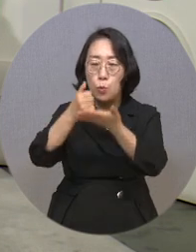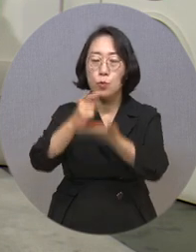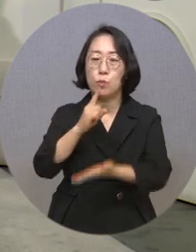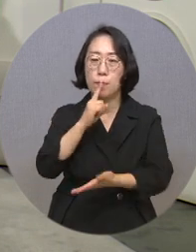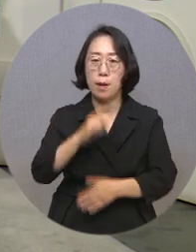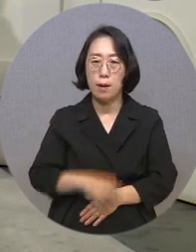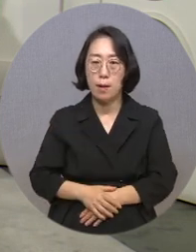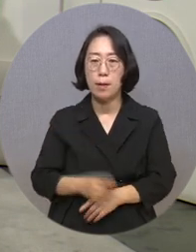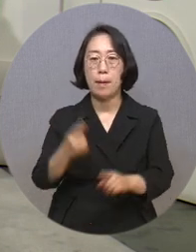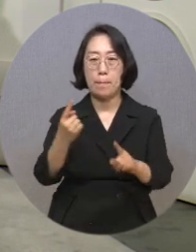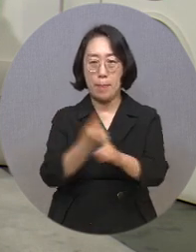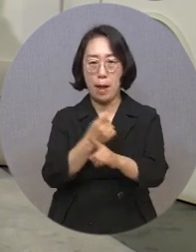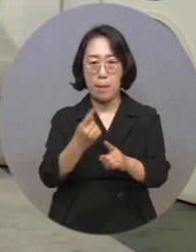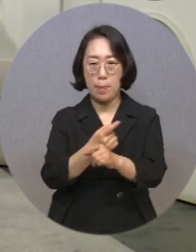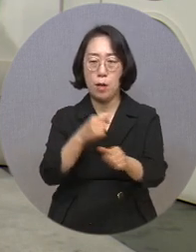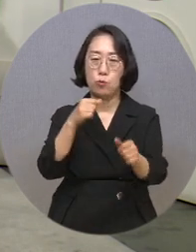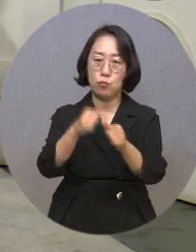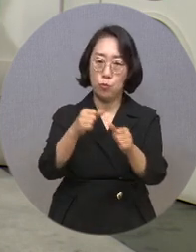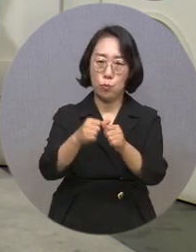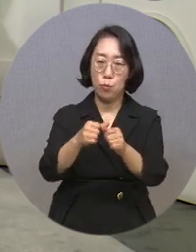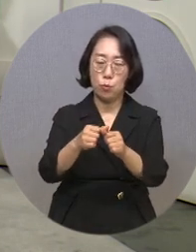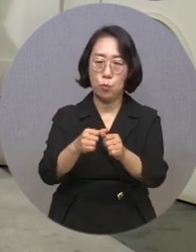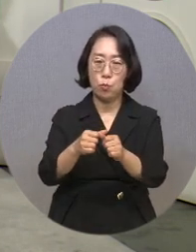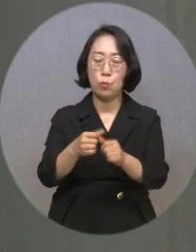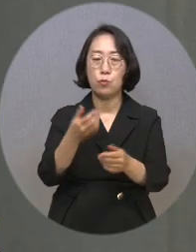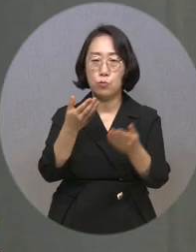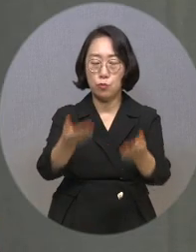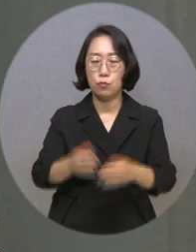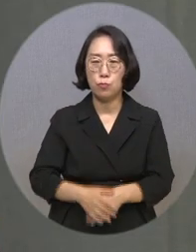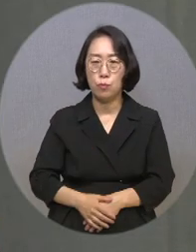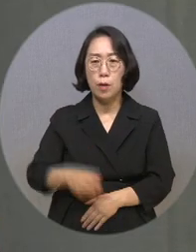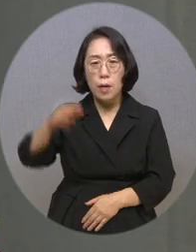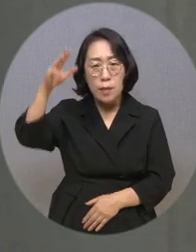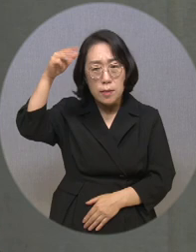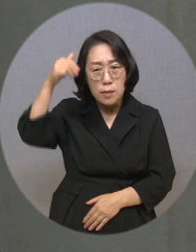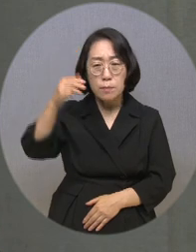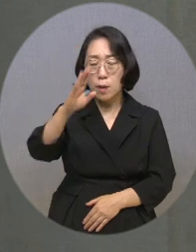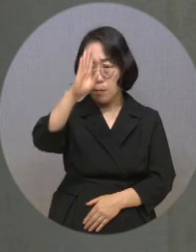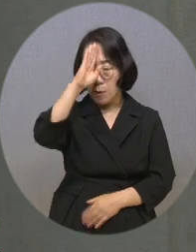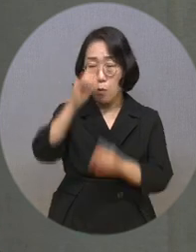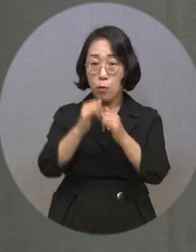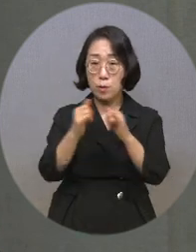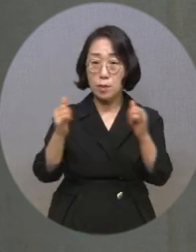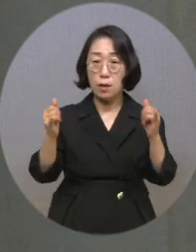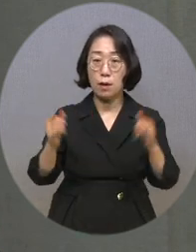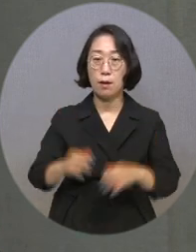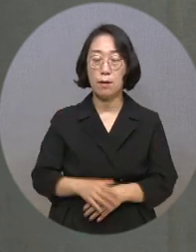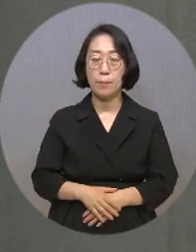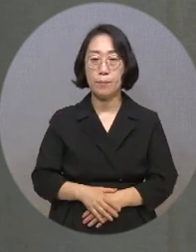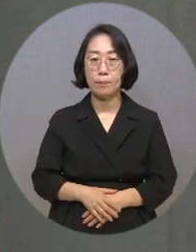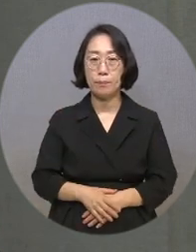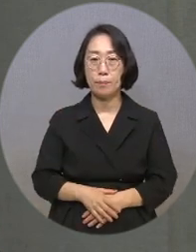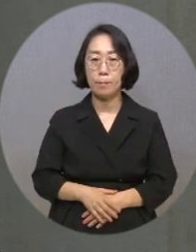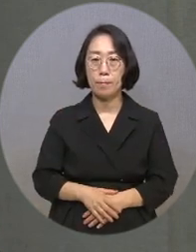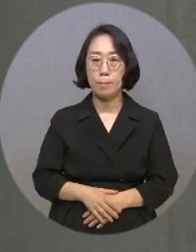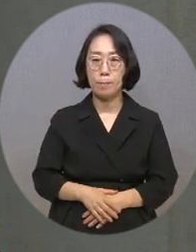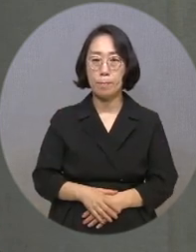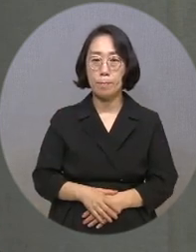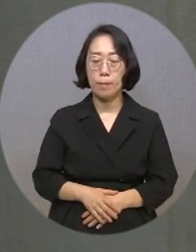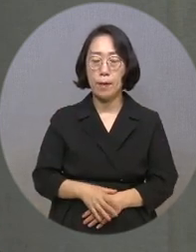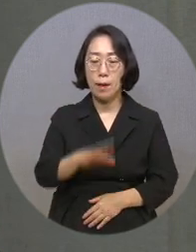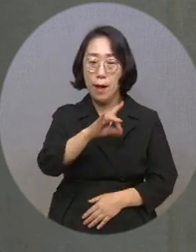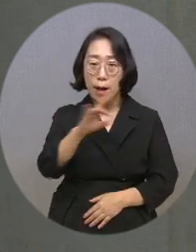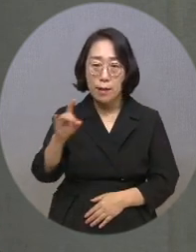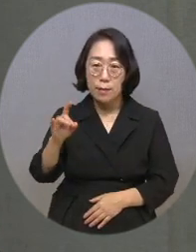또 고쳐줘야 돼요. 근데 이 치매 환자가 가족이 있는 분들이 하는 얘기를 제가